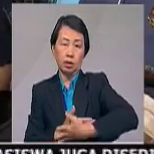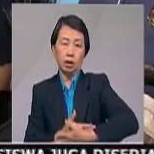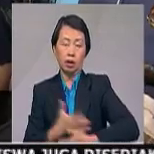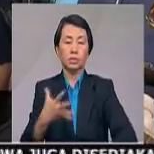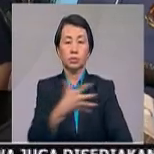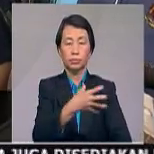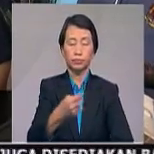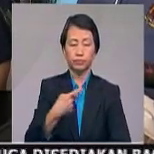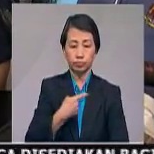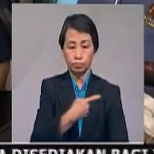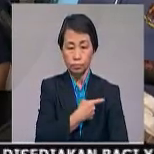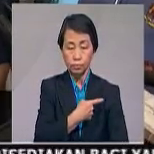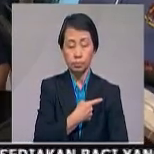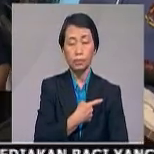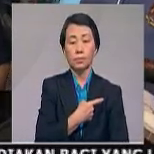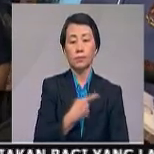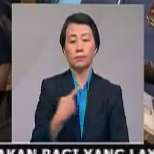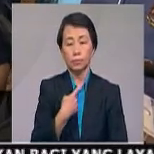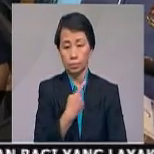juga